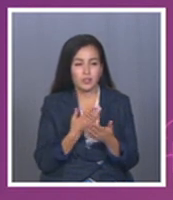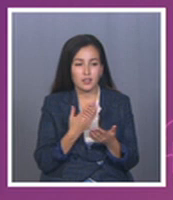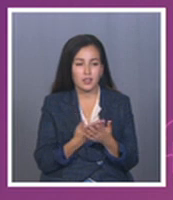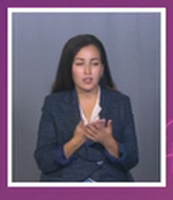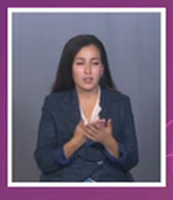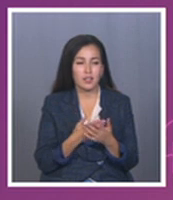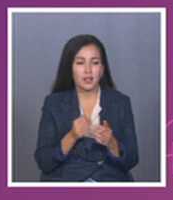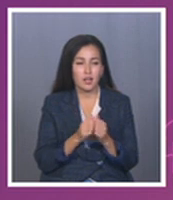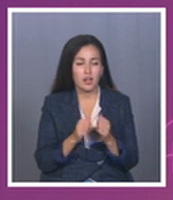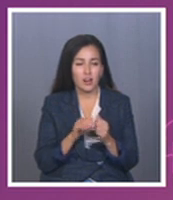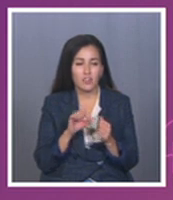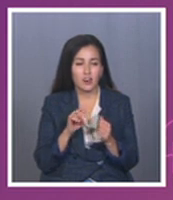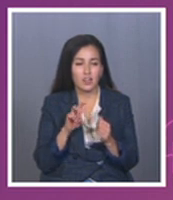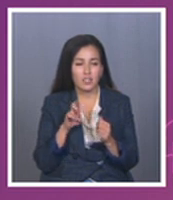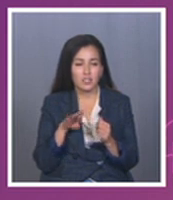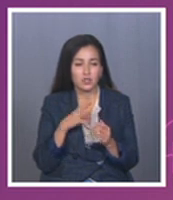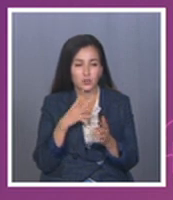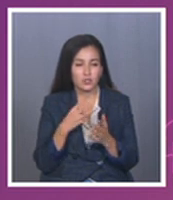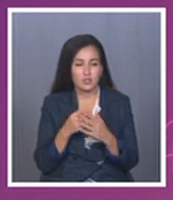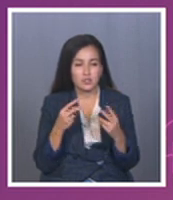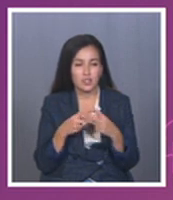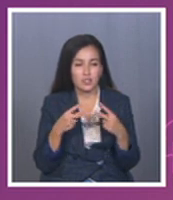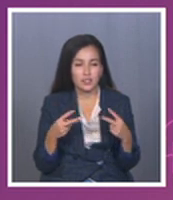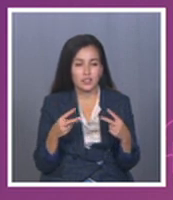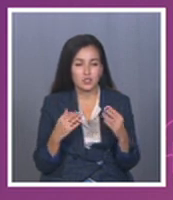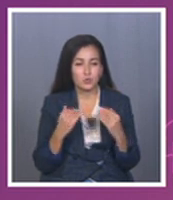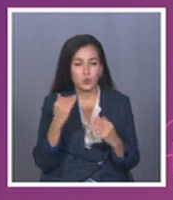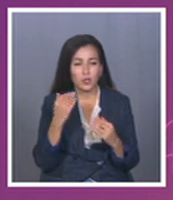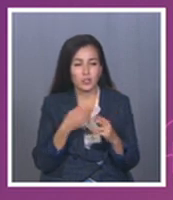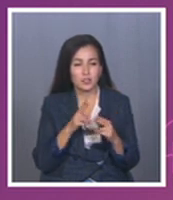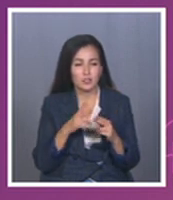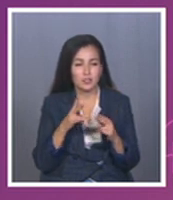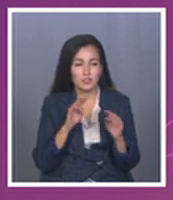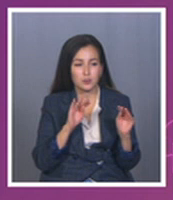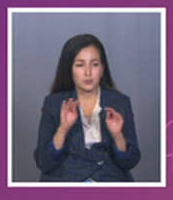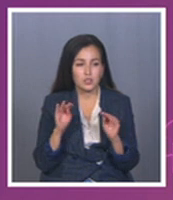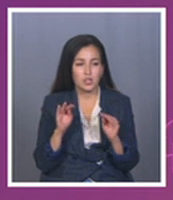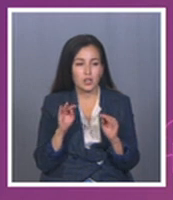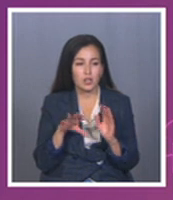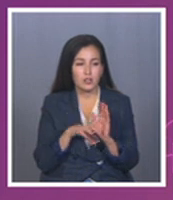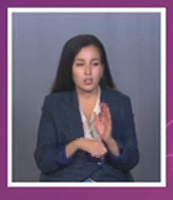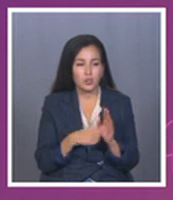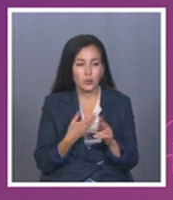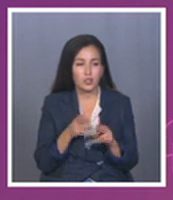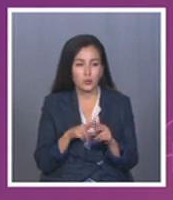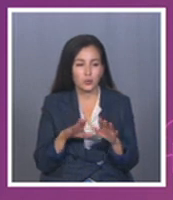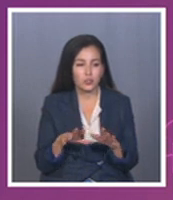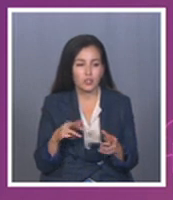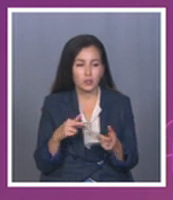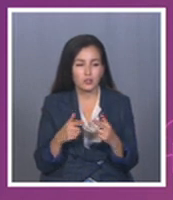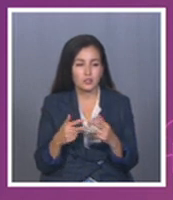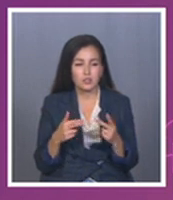элементтің валенттілігін сәйкес элемент таңбасының жоғарғы жағына жазамыз. Содан соң, олардың орындарын алмастырамыз